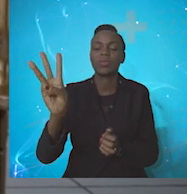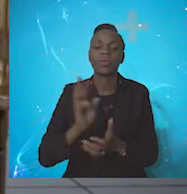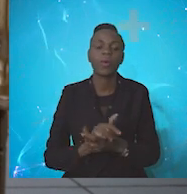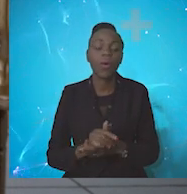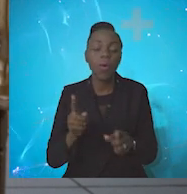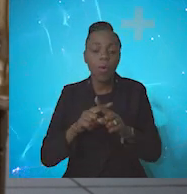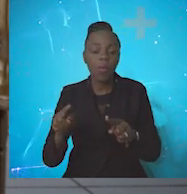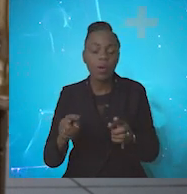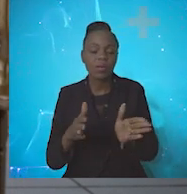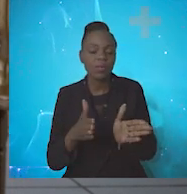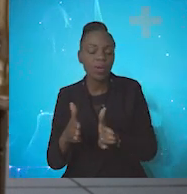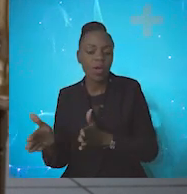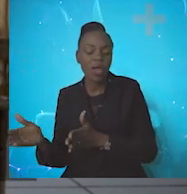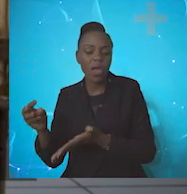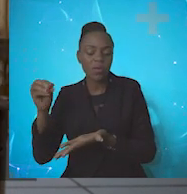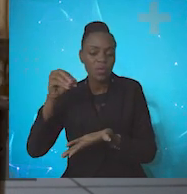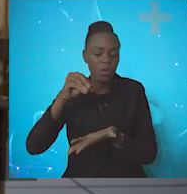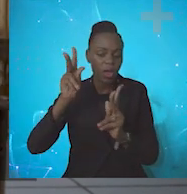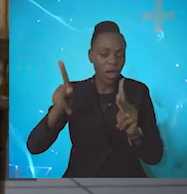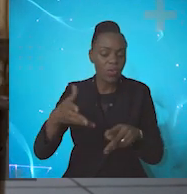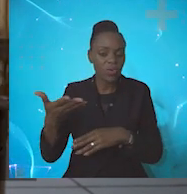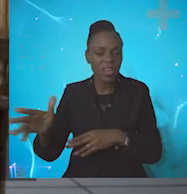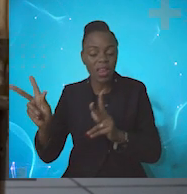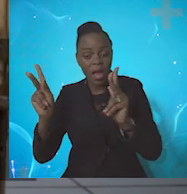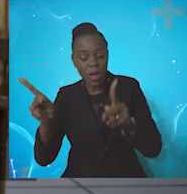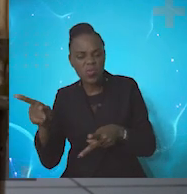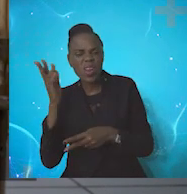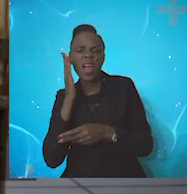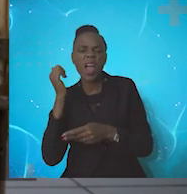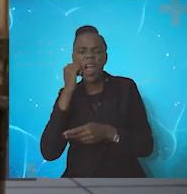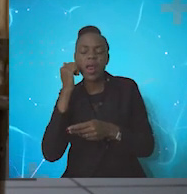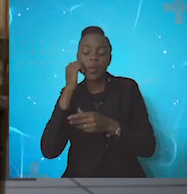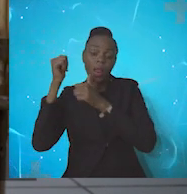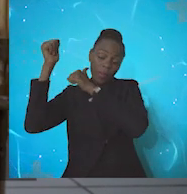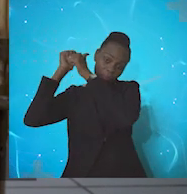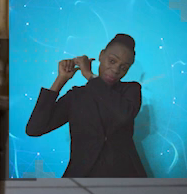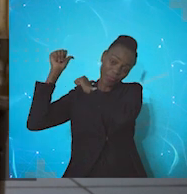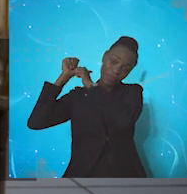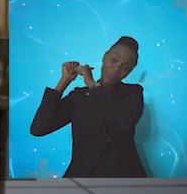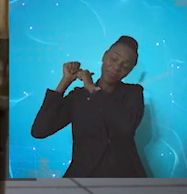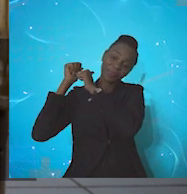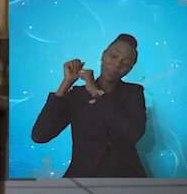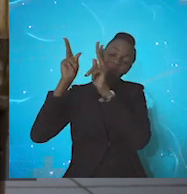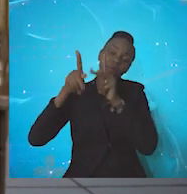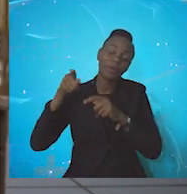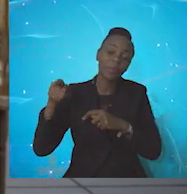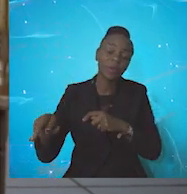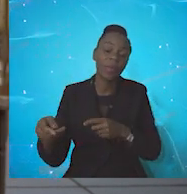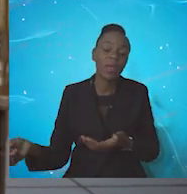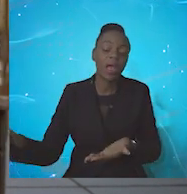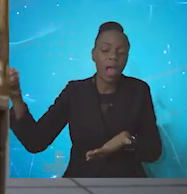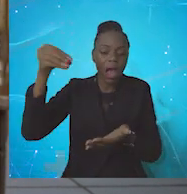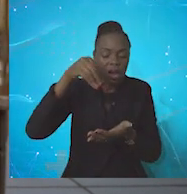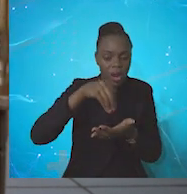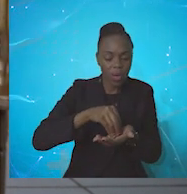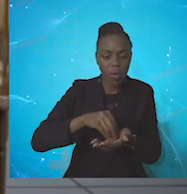Ena atenga mbali ena ndi anthu anali ma patient mbuyo amene analowa nawo kafukufuku